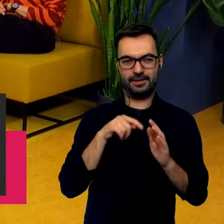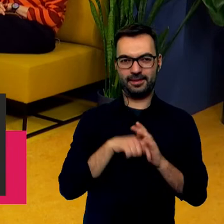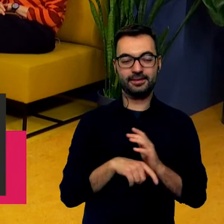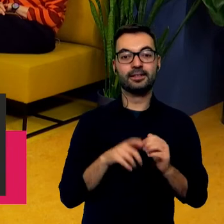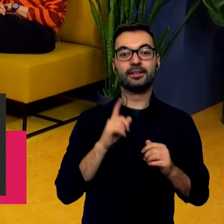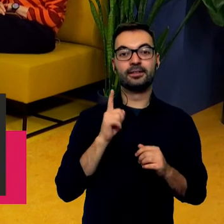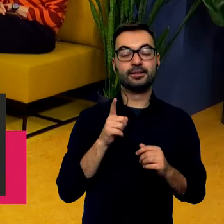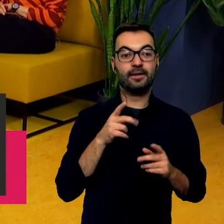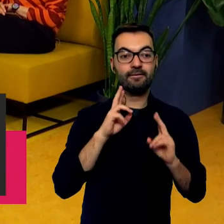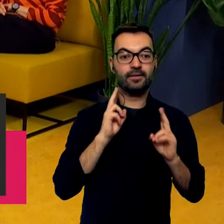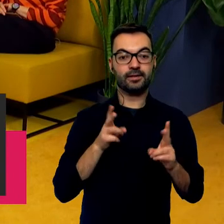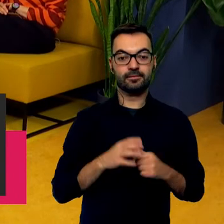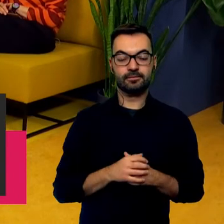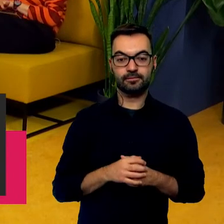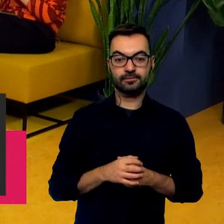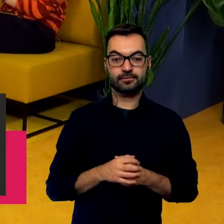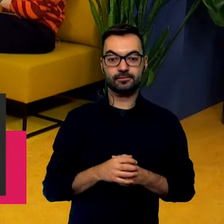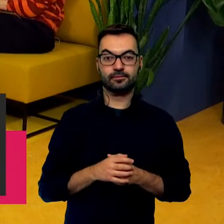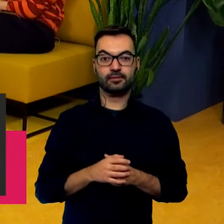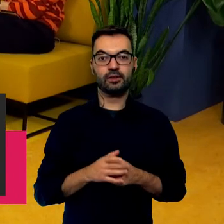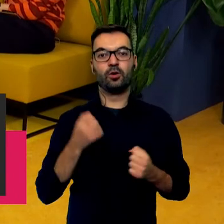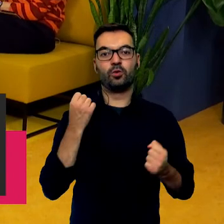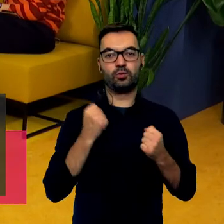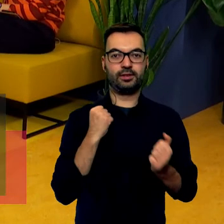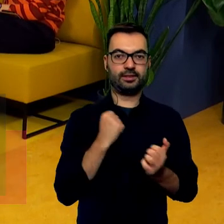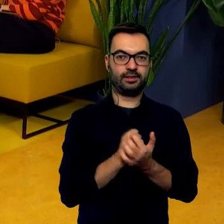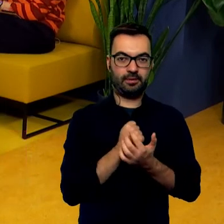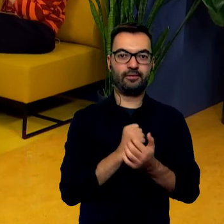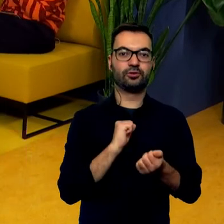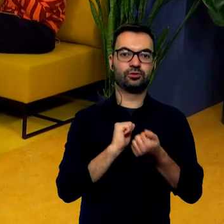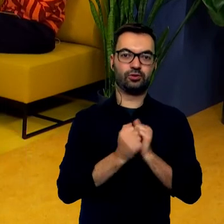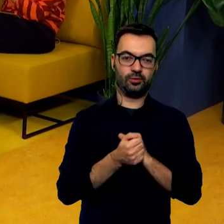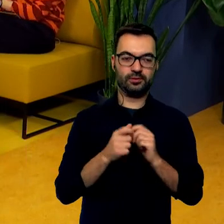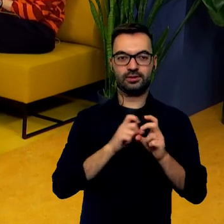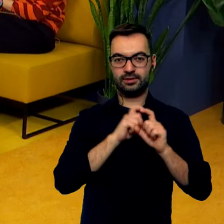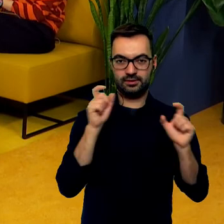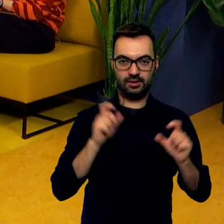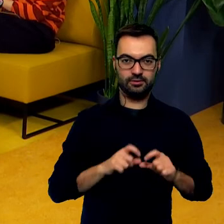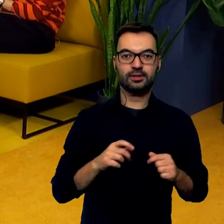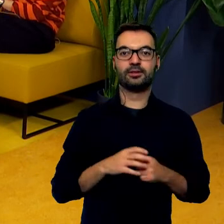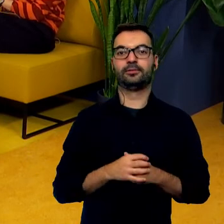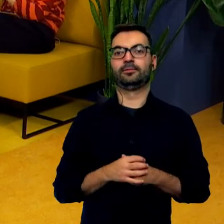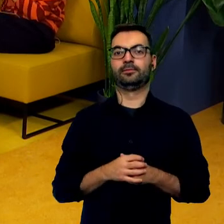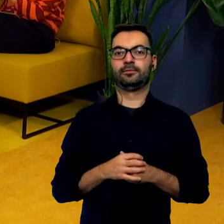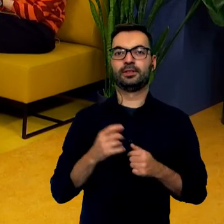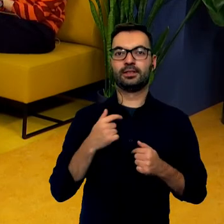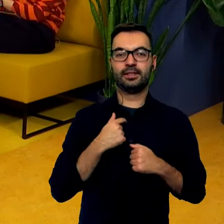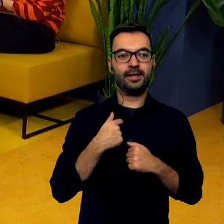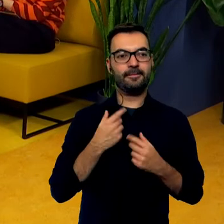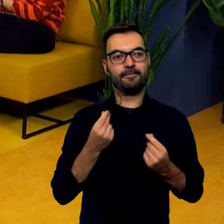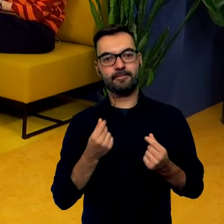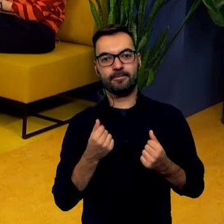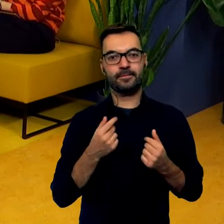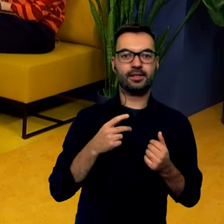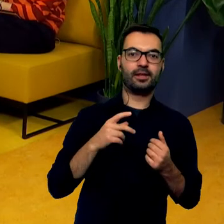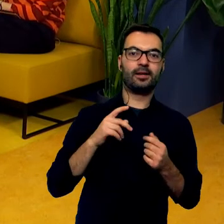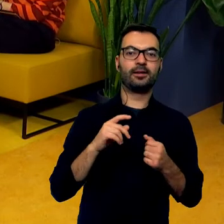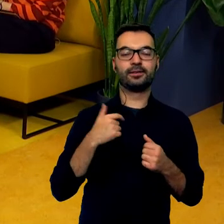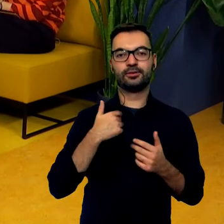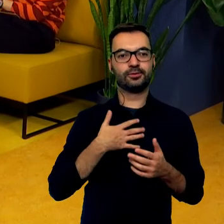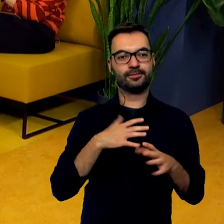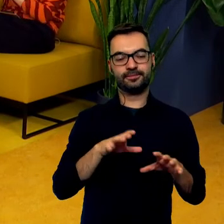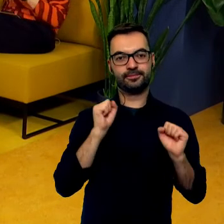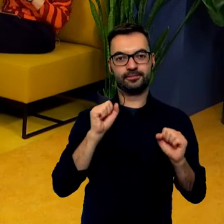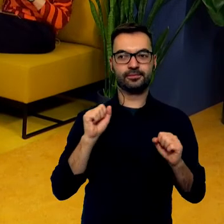będę. Natomiast rzeczywiście, mimo że te trudne sprawy tutaj są ciągle, to mnie właśnie cały czas jednak na ten plan pierwszy